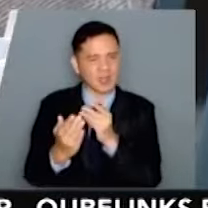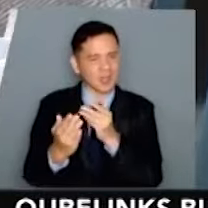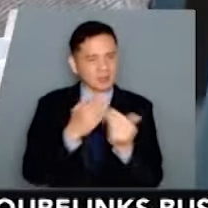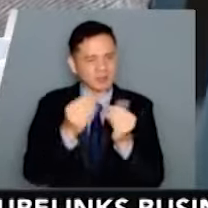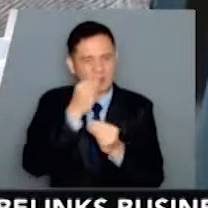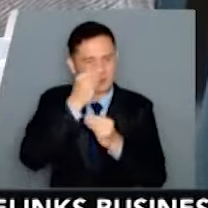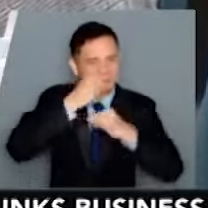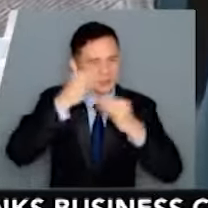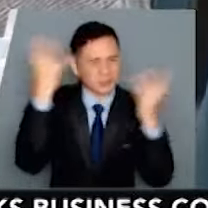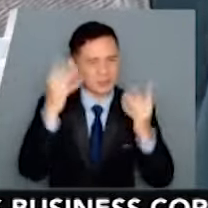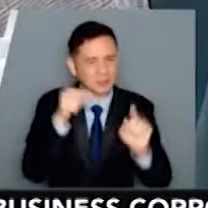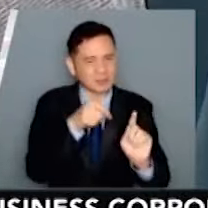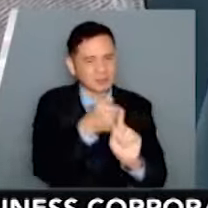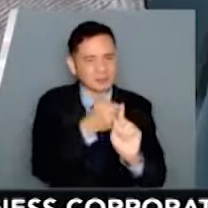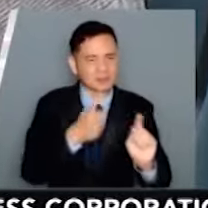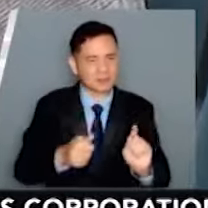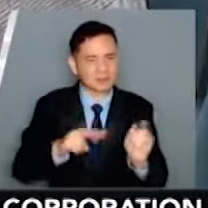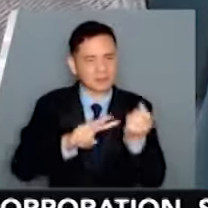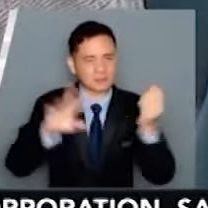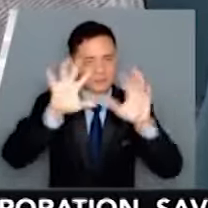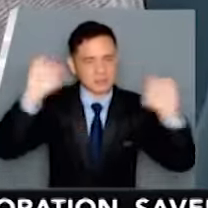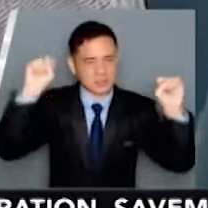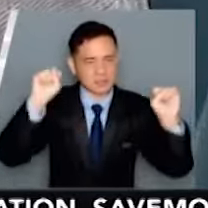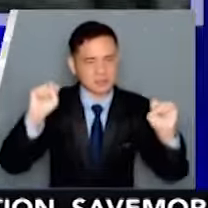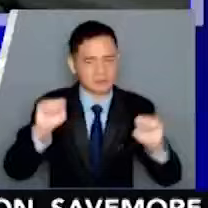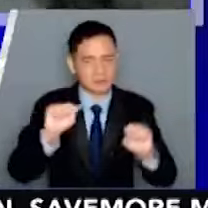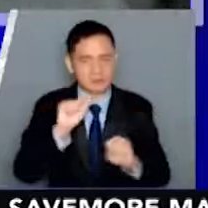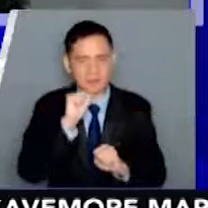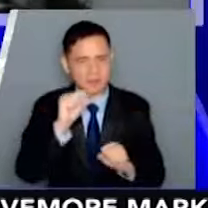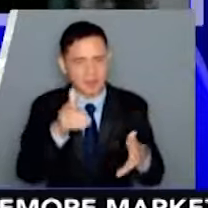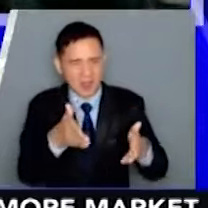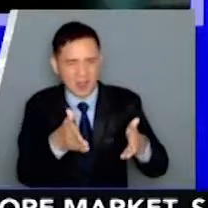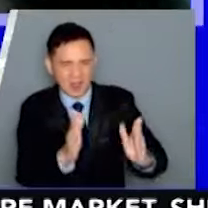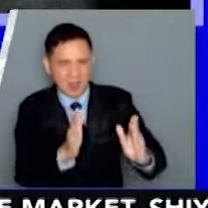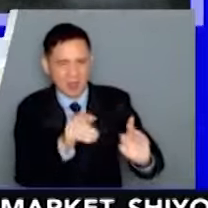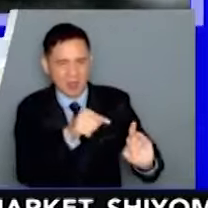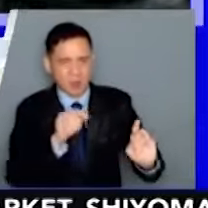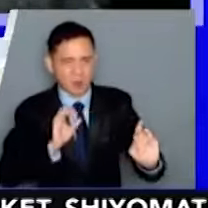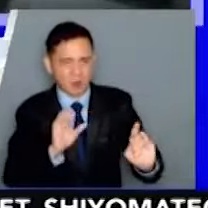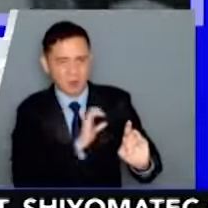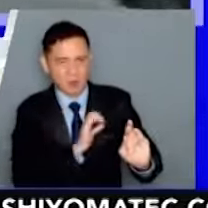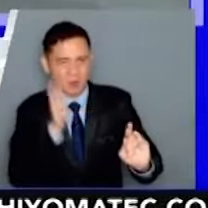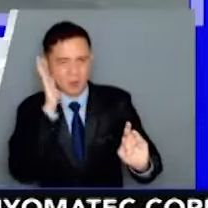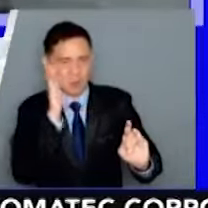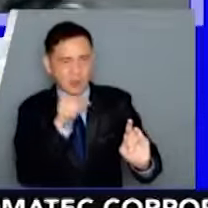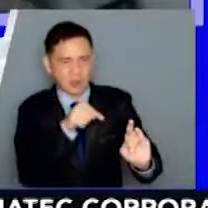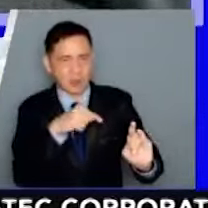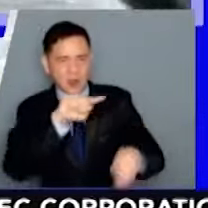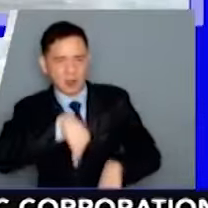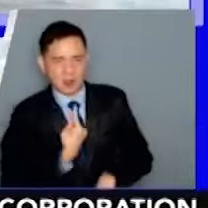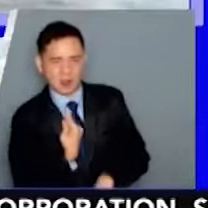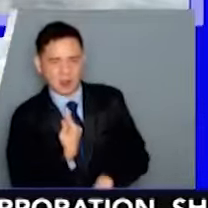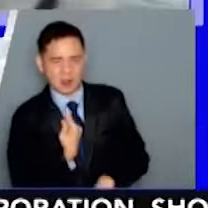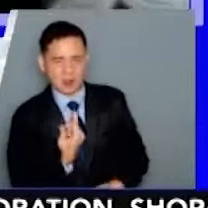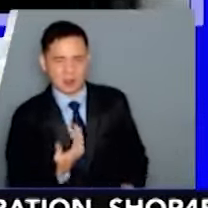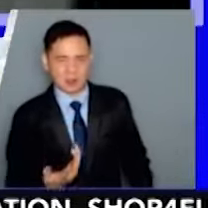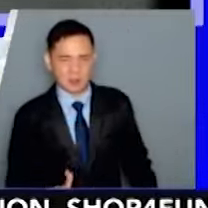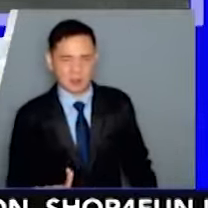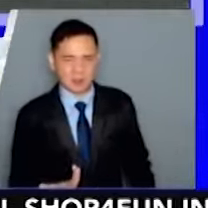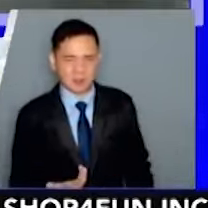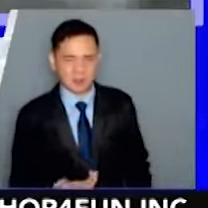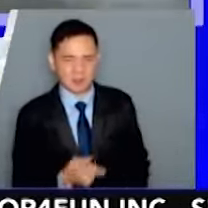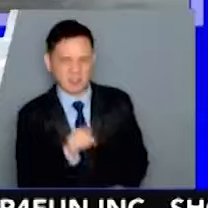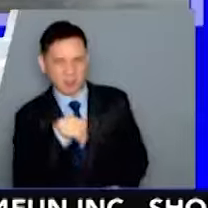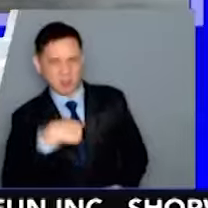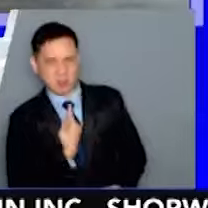Chair, I will not allow that Congress will be insulted by the head of any agency.